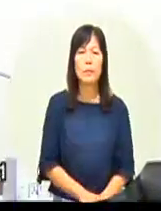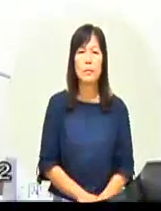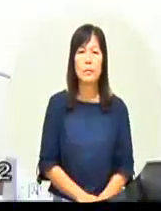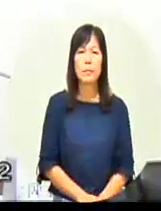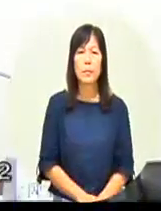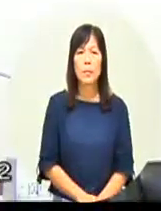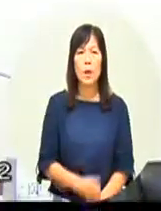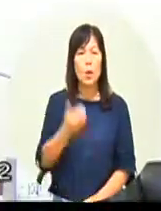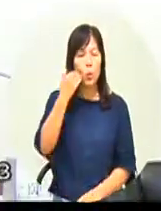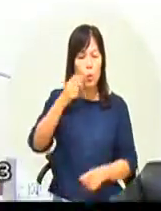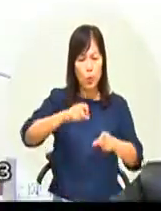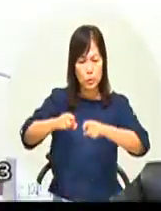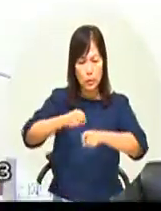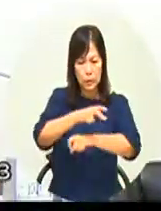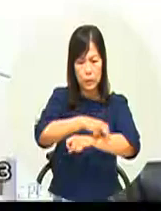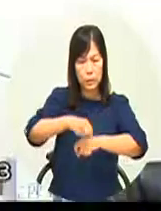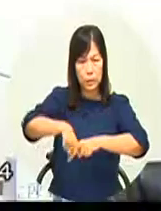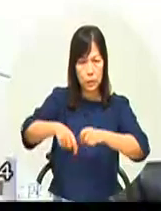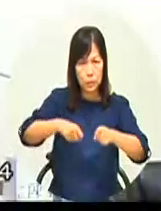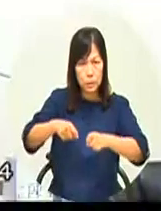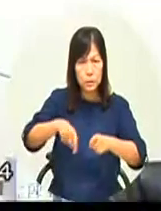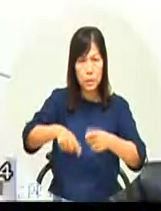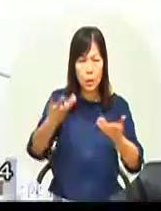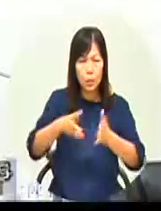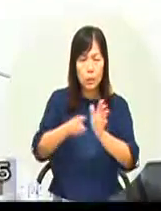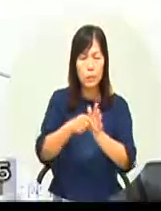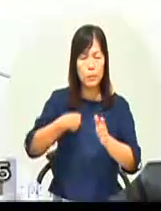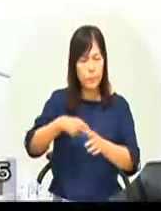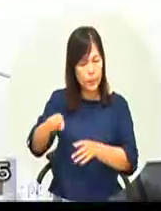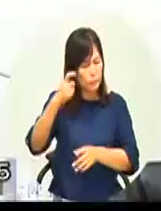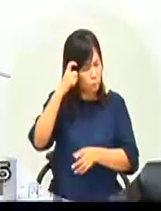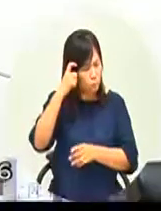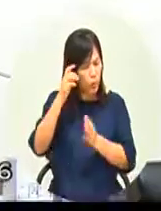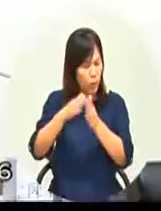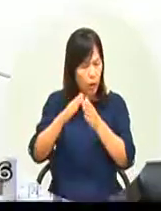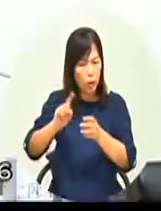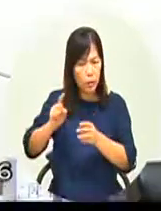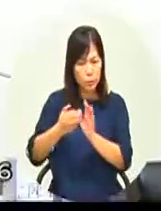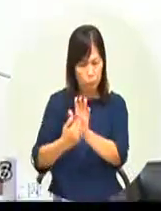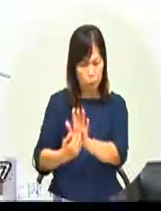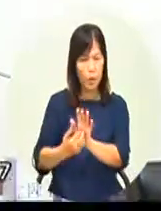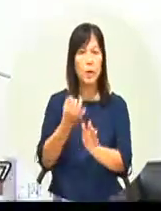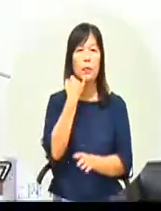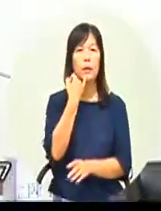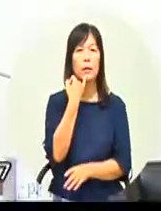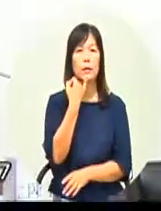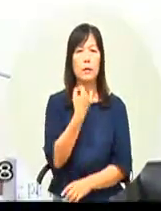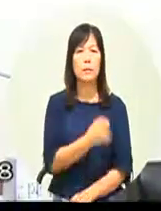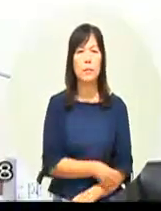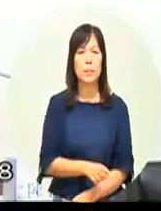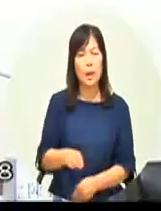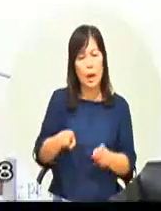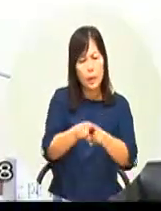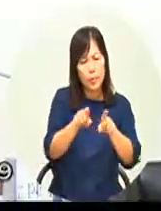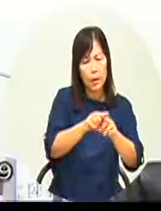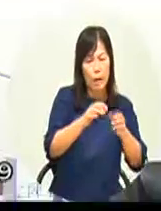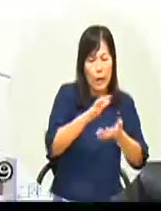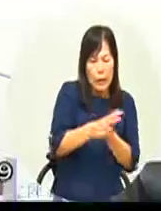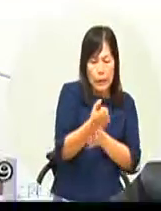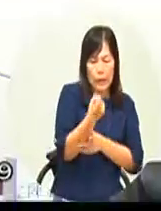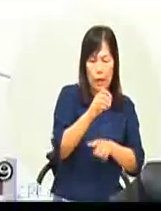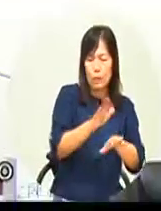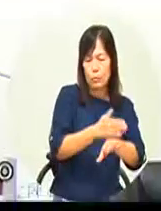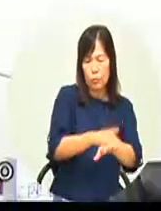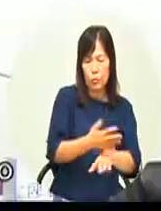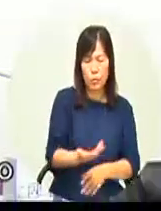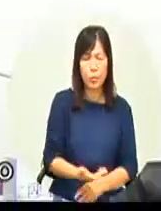们设计上的问题的话，你们是不是要去考虑一下怎样去防范，这样市民比较没有压力，请你答